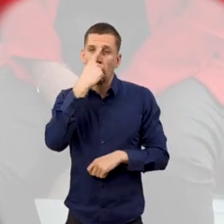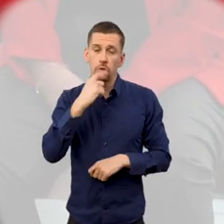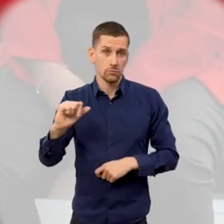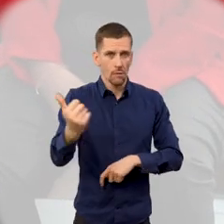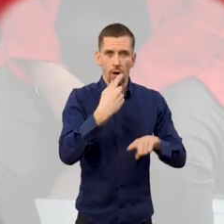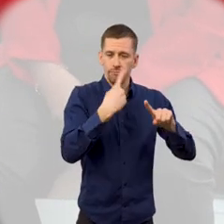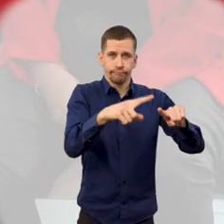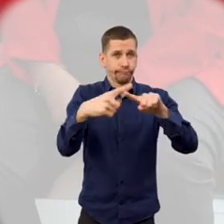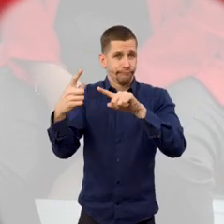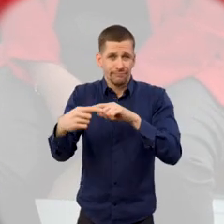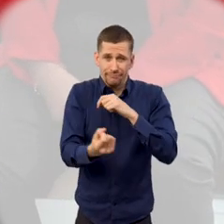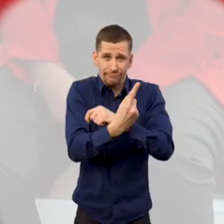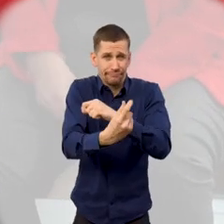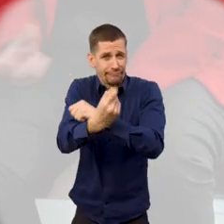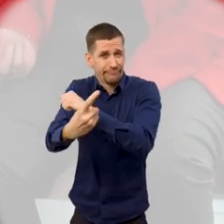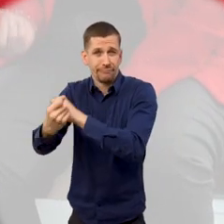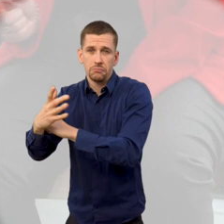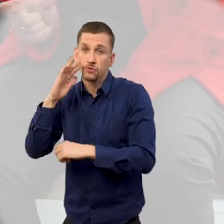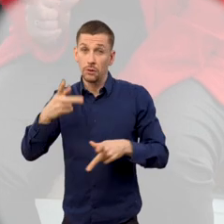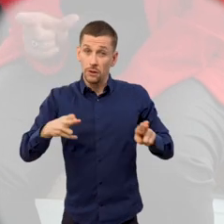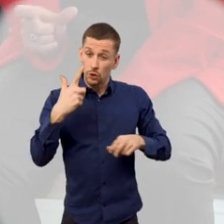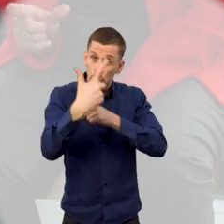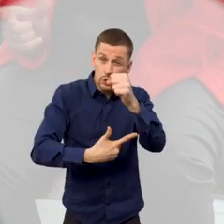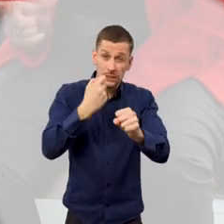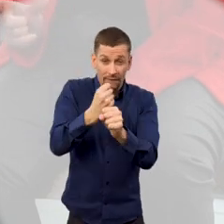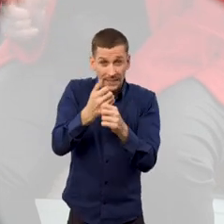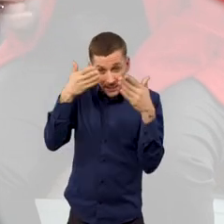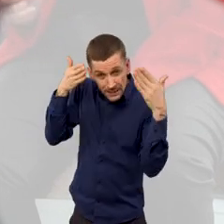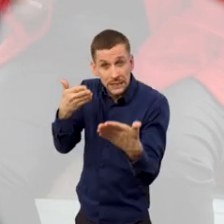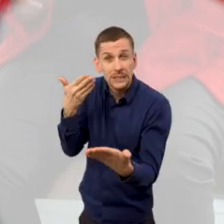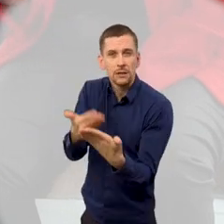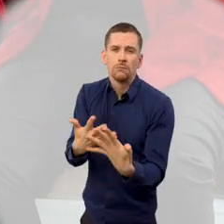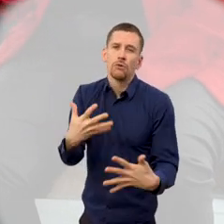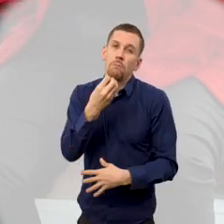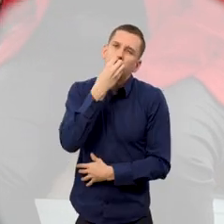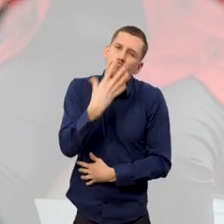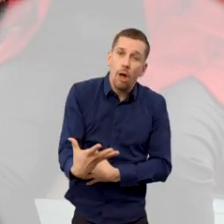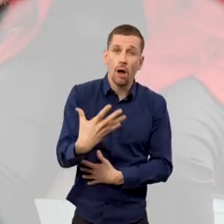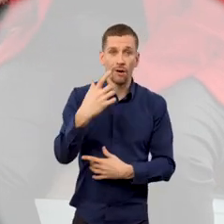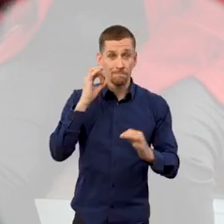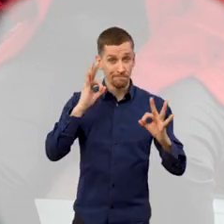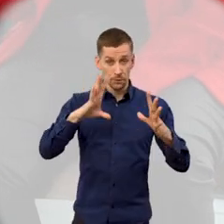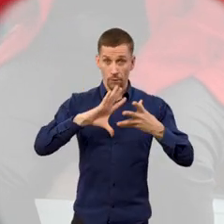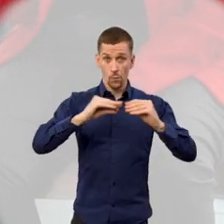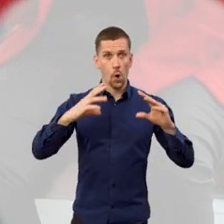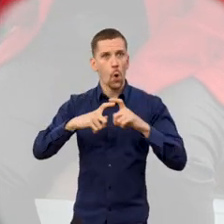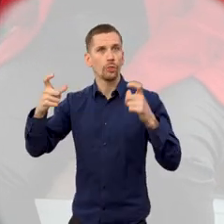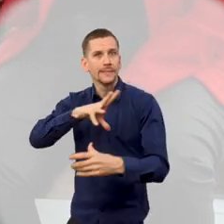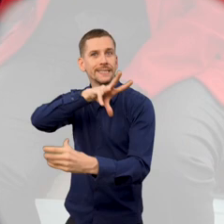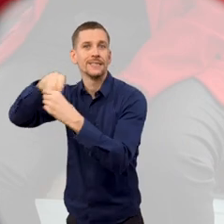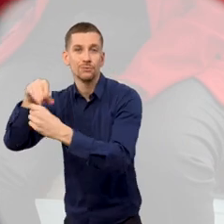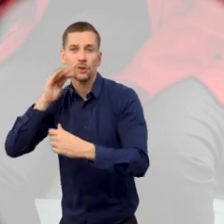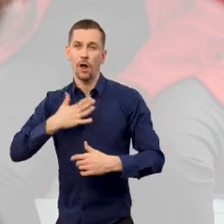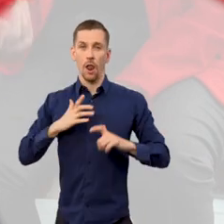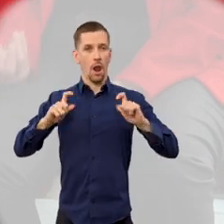seront recherchés parce que, justement, ils ont déjà ces 2 ans de travail. Et comme on travaille un petit peu comme dans une entreprise, c'est une école-entreprise, Eden